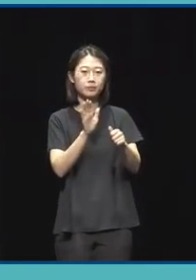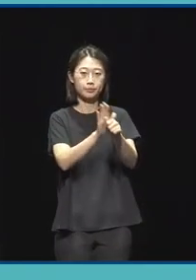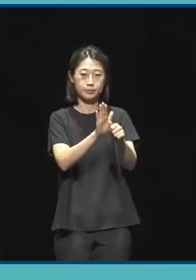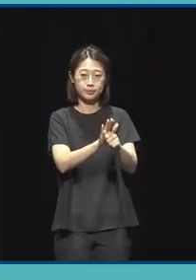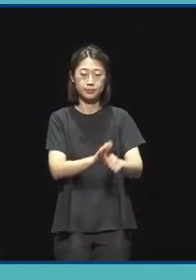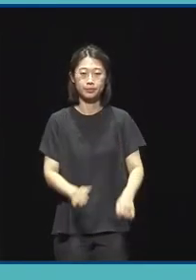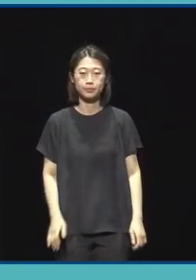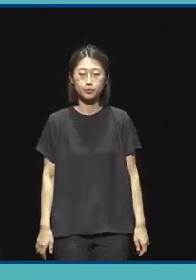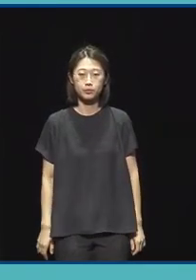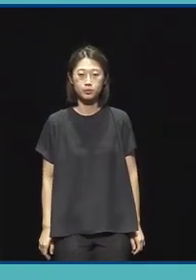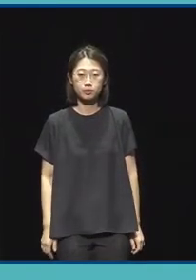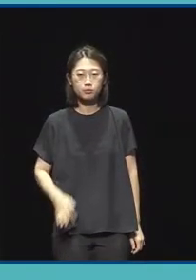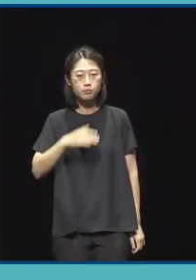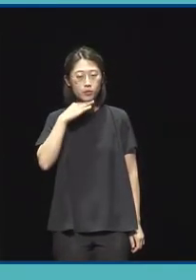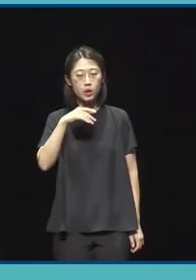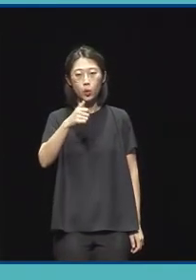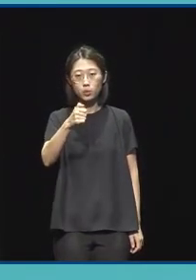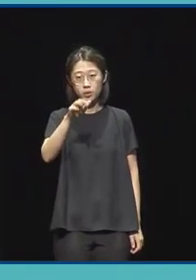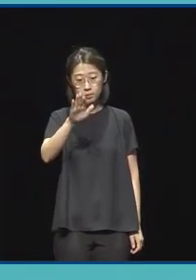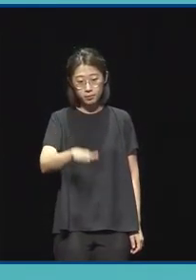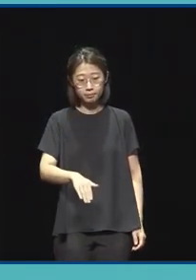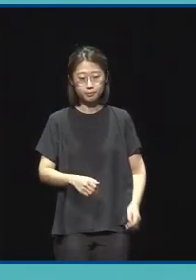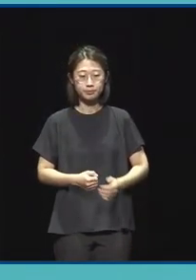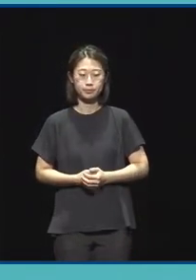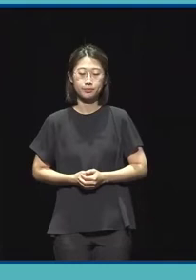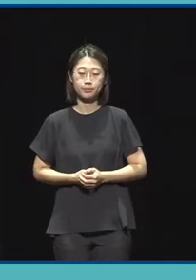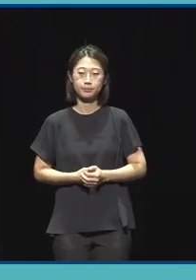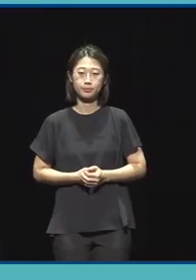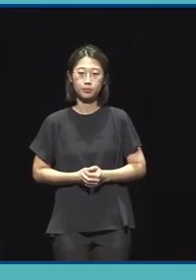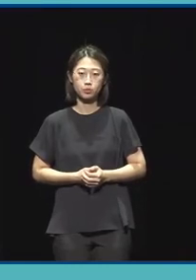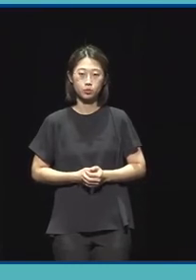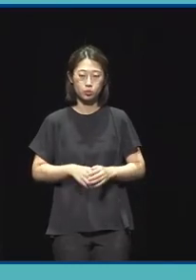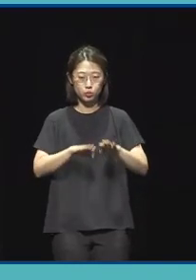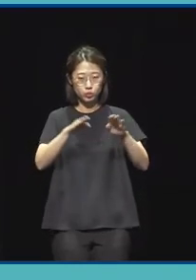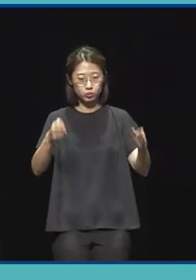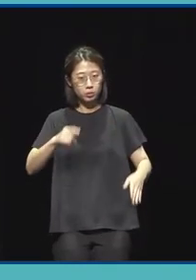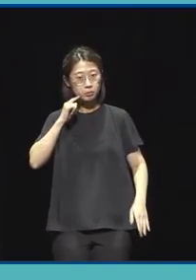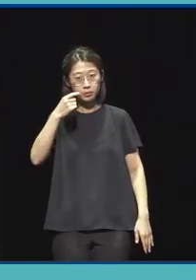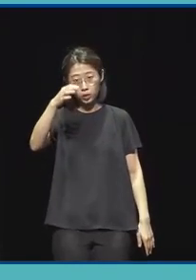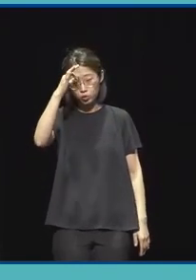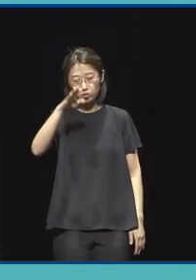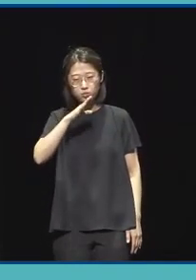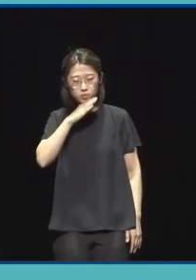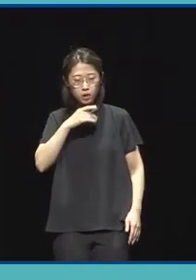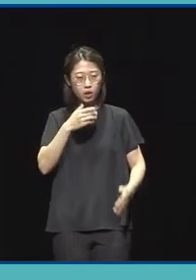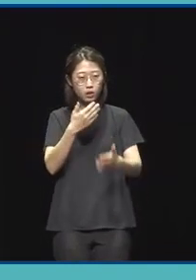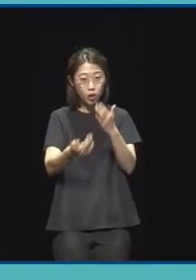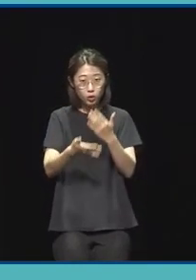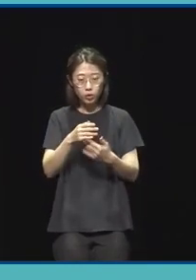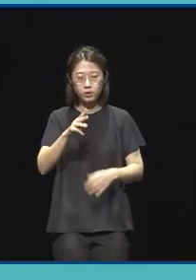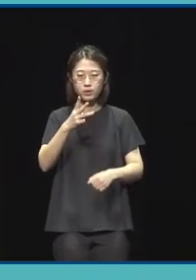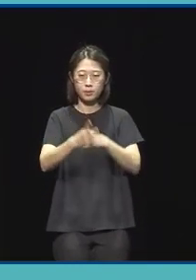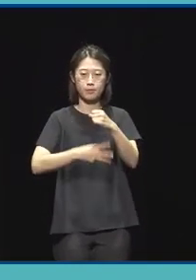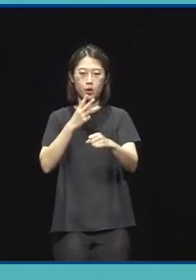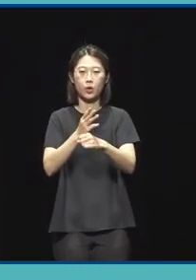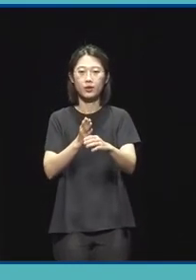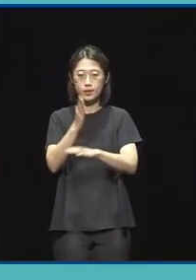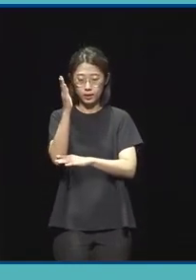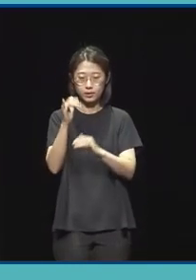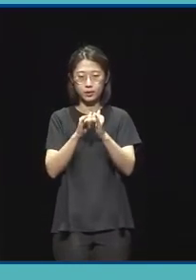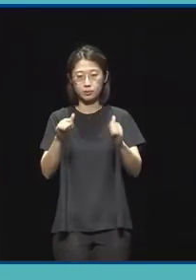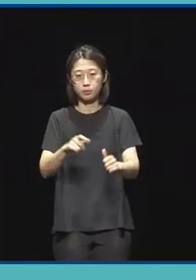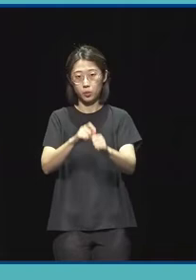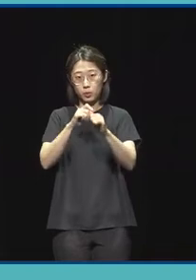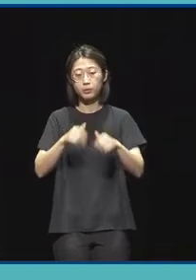지원 조건은 만 60세 미만의 공연기획 경영 또는 무대예술 분야 실무 경력 3년 이상의 경력자를 채용하여야